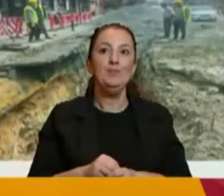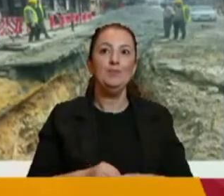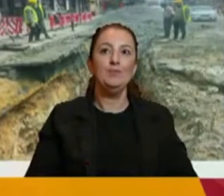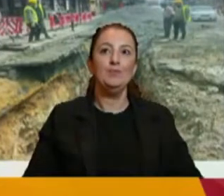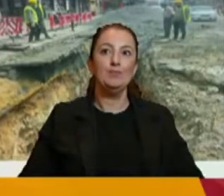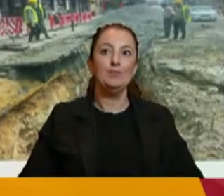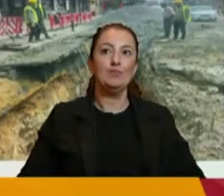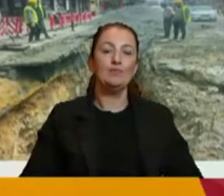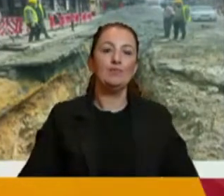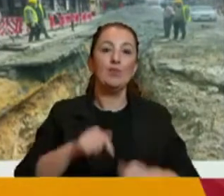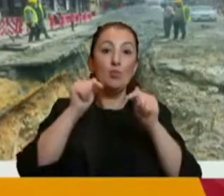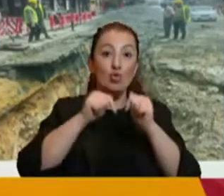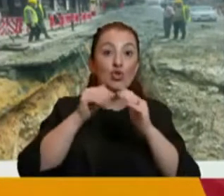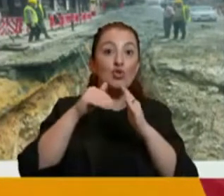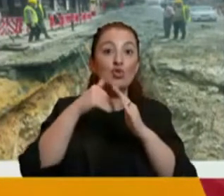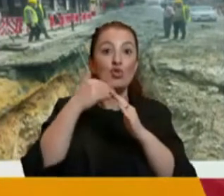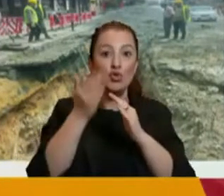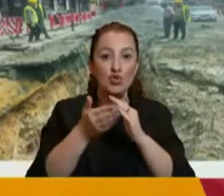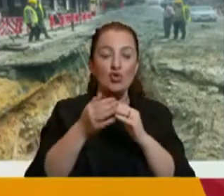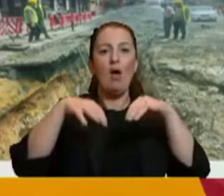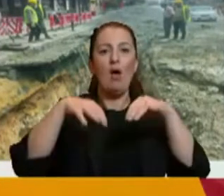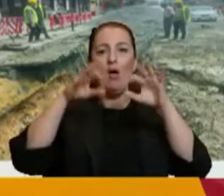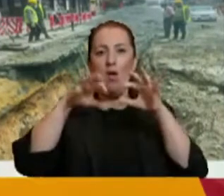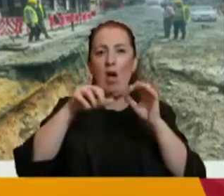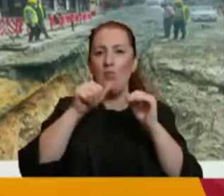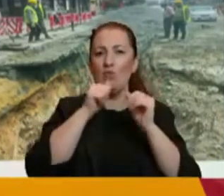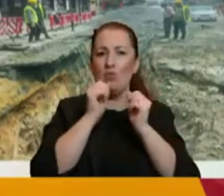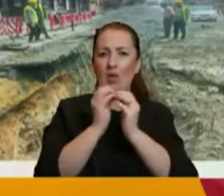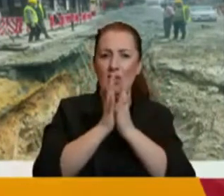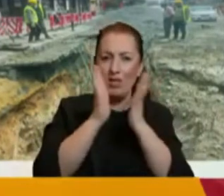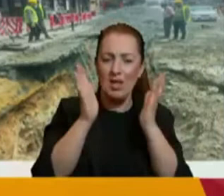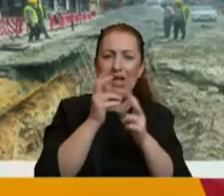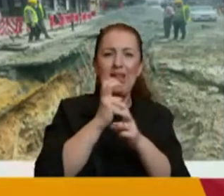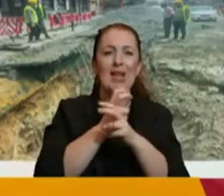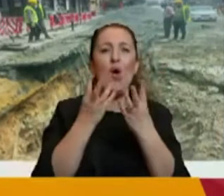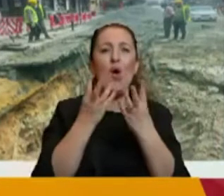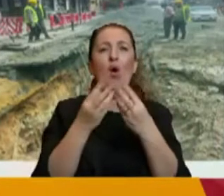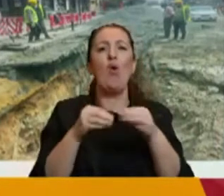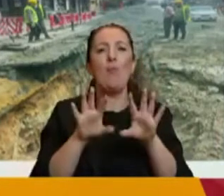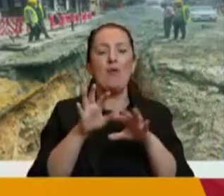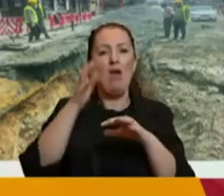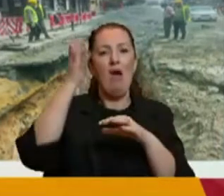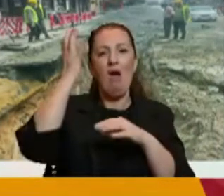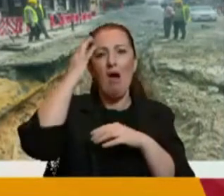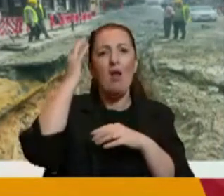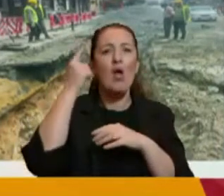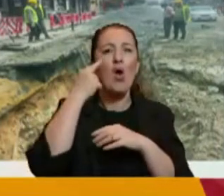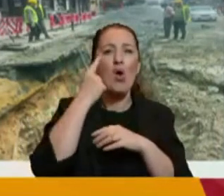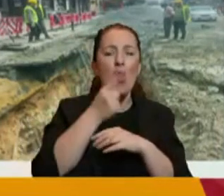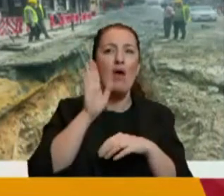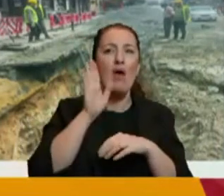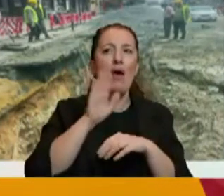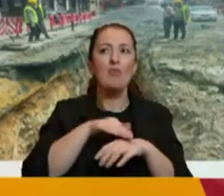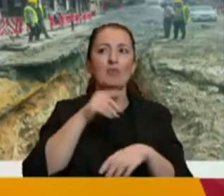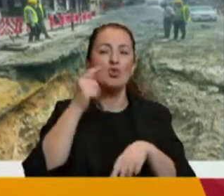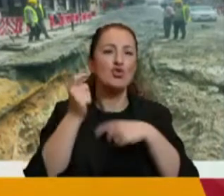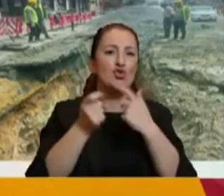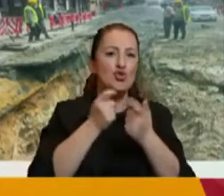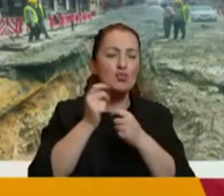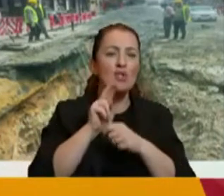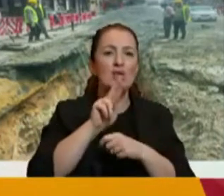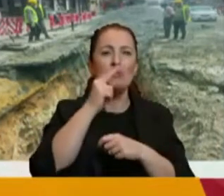var bunun dışında yani yağmur suyu Taşkın riski olmayıp da ana arterlerde yaptığımız çalışmalarda